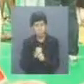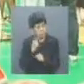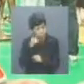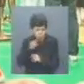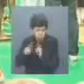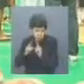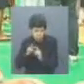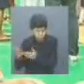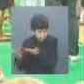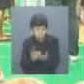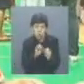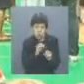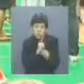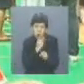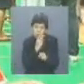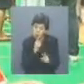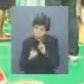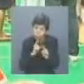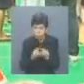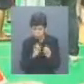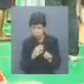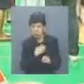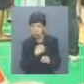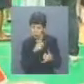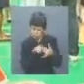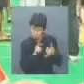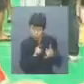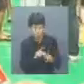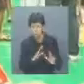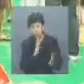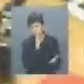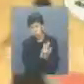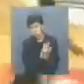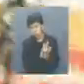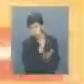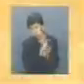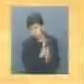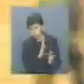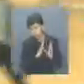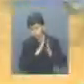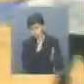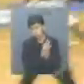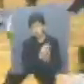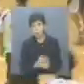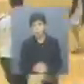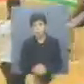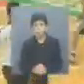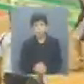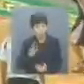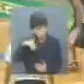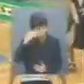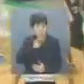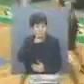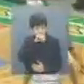ก็คงซ้อมสักอาทิตย์หนึ่งแล้วผมต้องคุยกับวอล์กเกอร์ให้เขาคงต้องพักเขาหรือว่าให้เขากลับ นัดต่อไปของทีมช้างไ